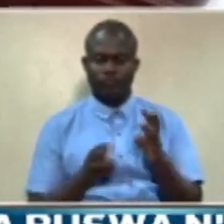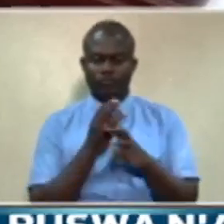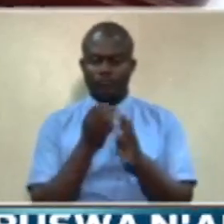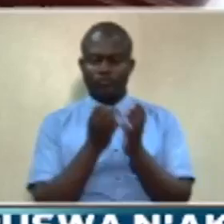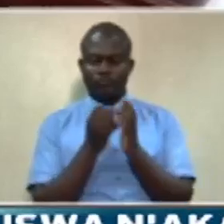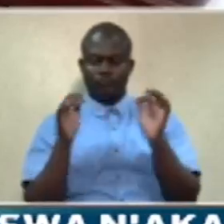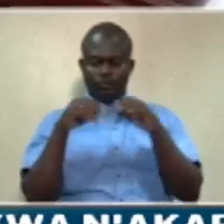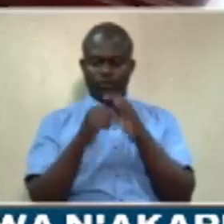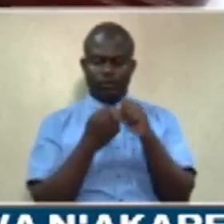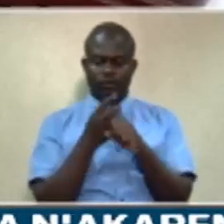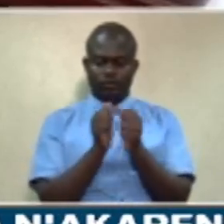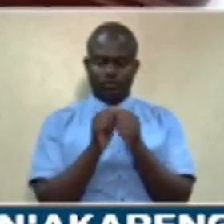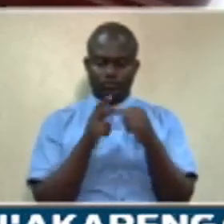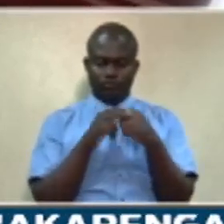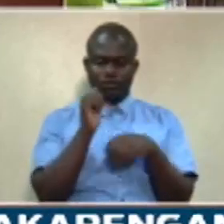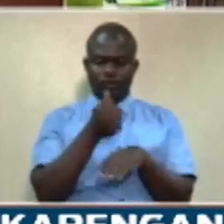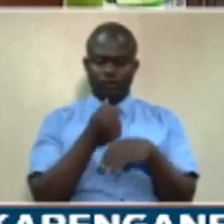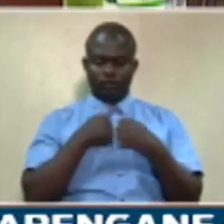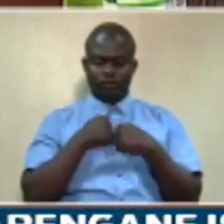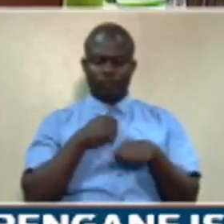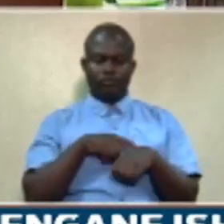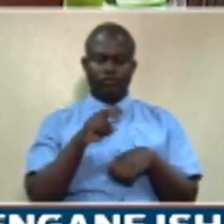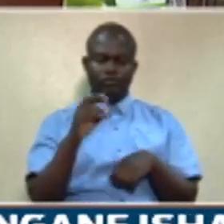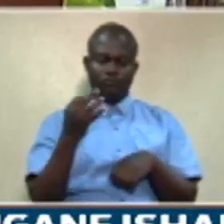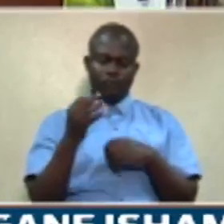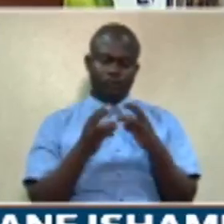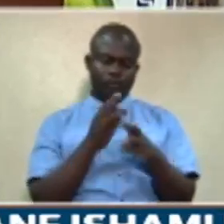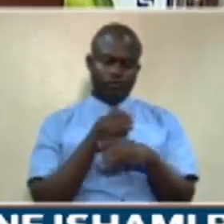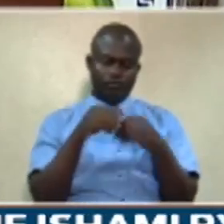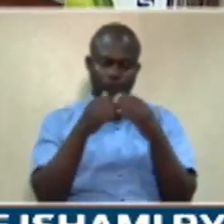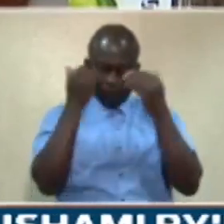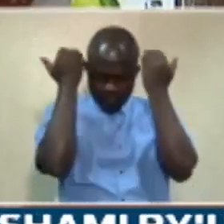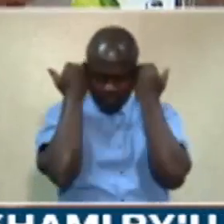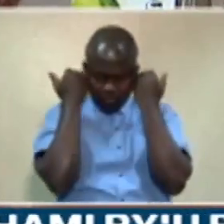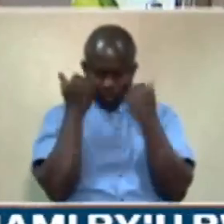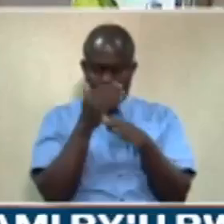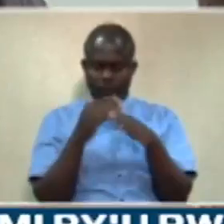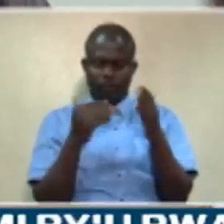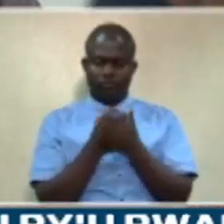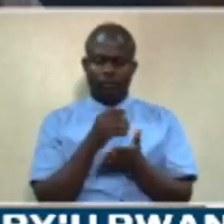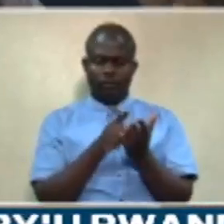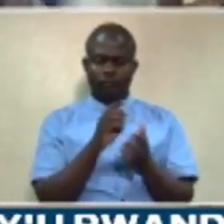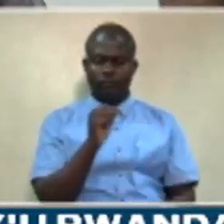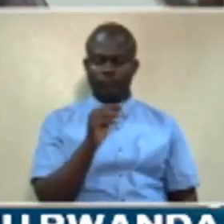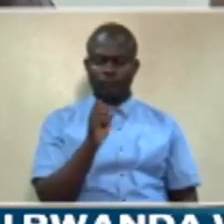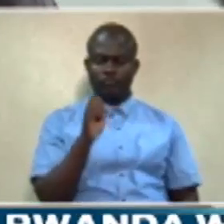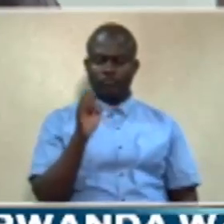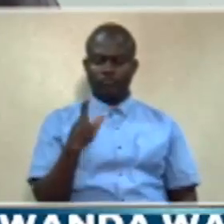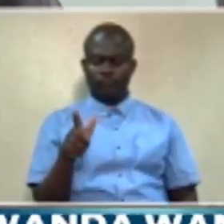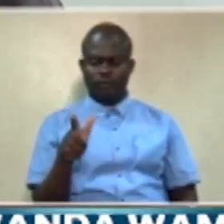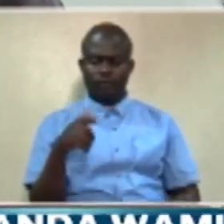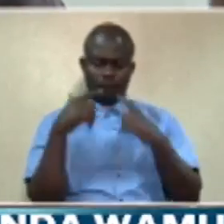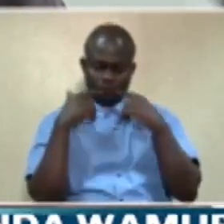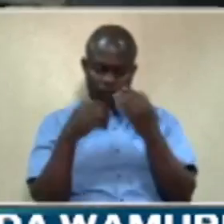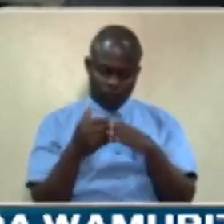yo muri 2017 yashyize u Rwanda ku mwanya wa 23 ku isi mu gutanga ubutabera. Minisitiri mushya Dr. Emmanuel Ugirashebuja avuga